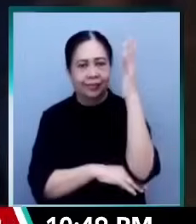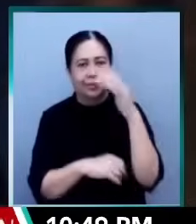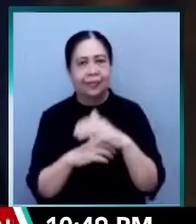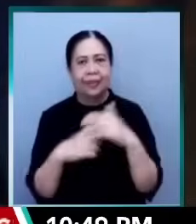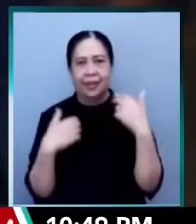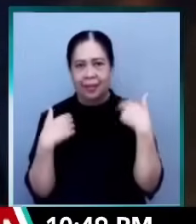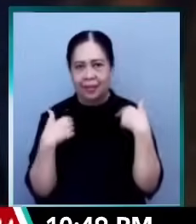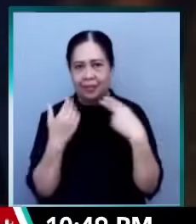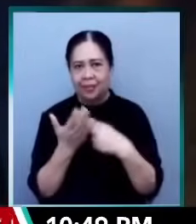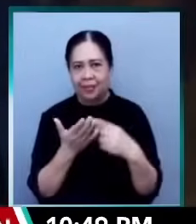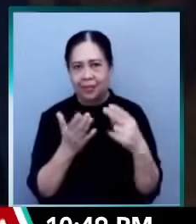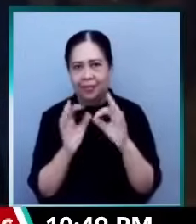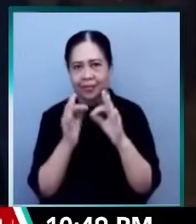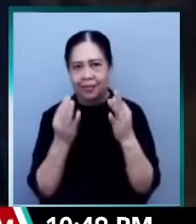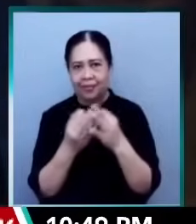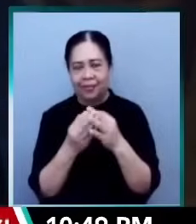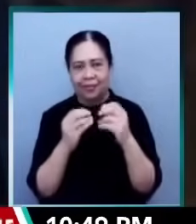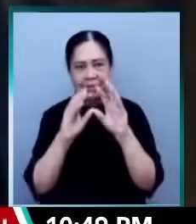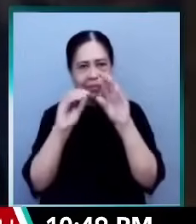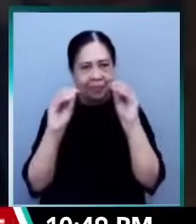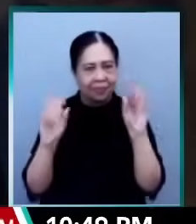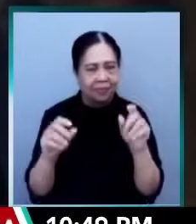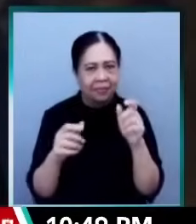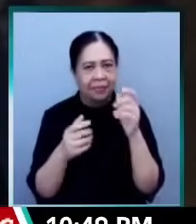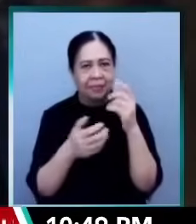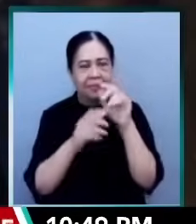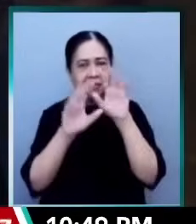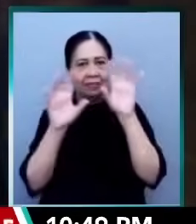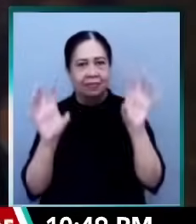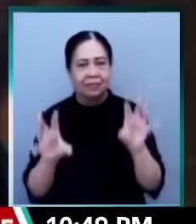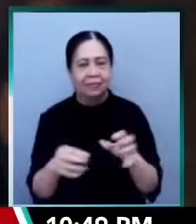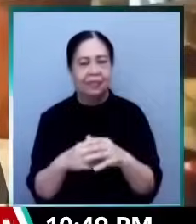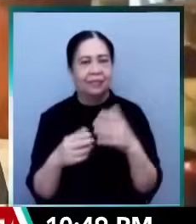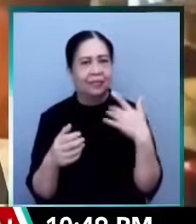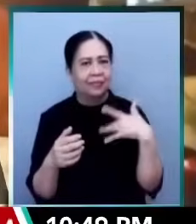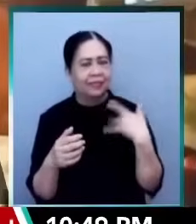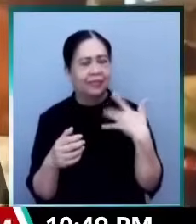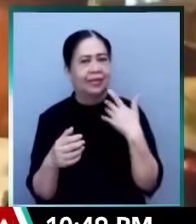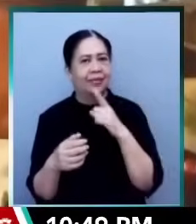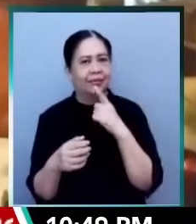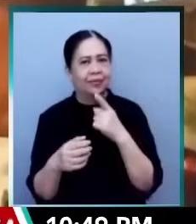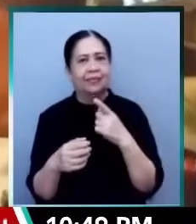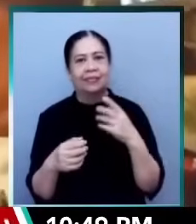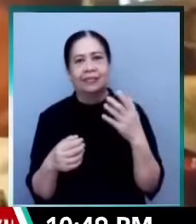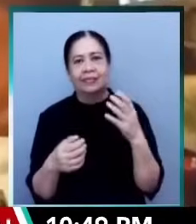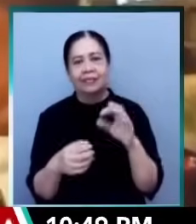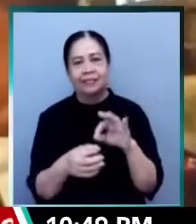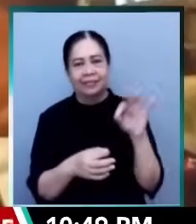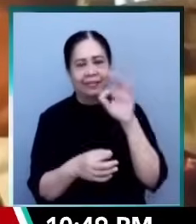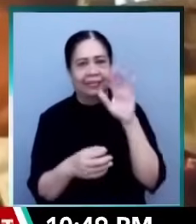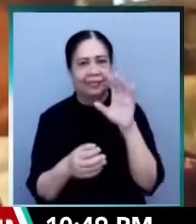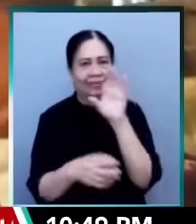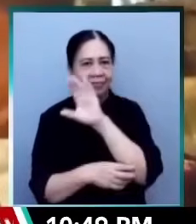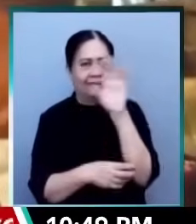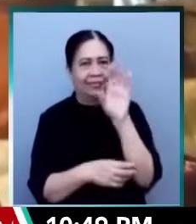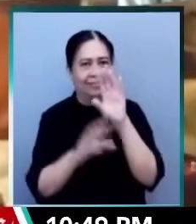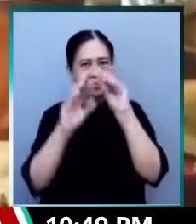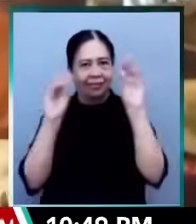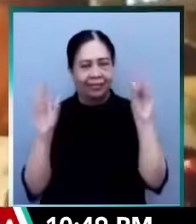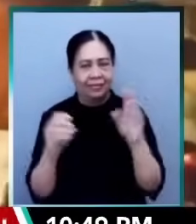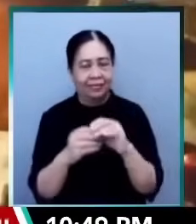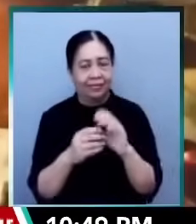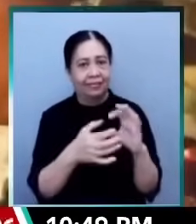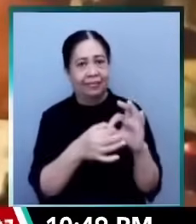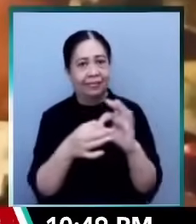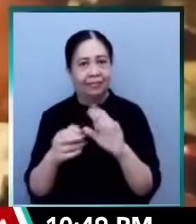So wonderful! I can feel the spirit of Christmas. Naging resulta ito ng collaboration ng lahat ng tao